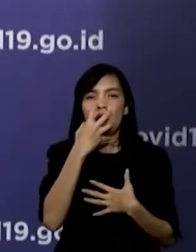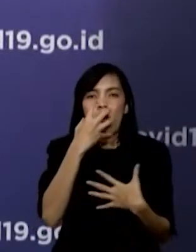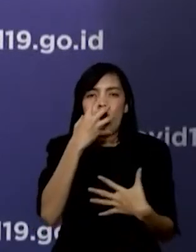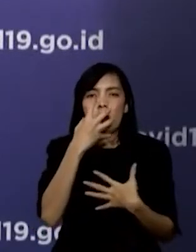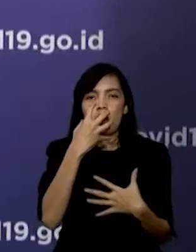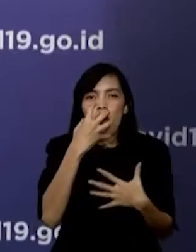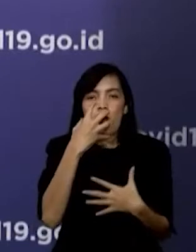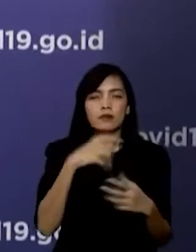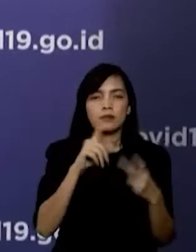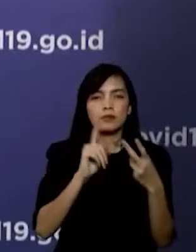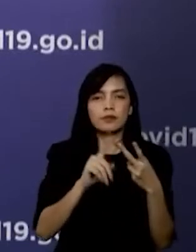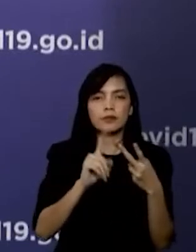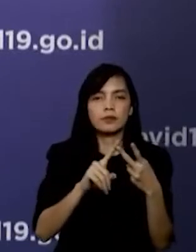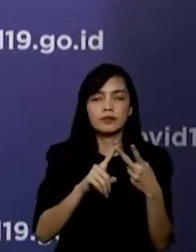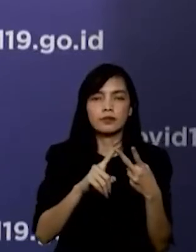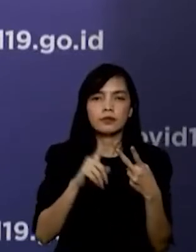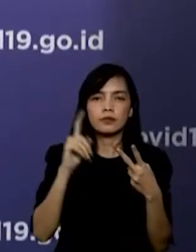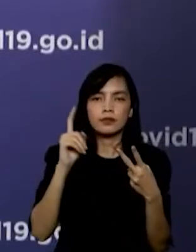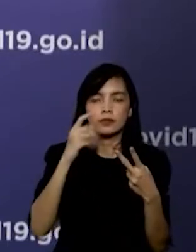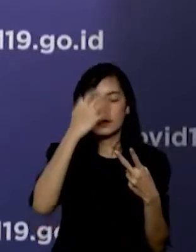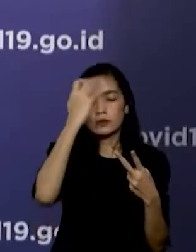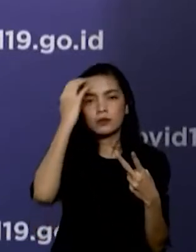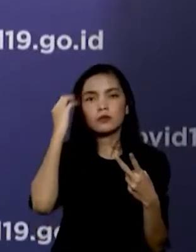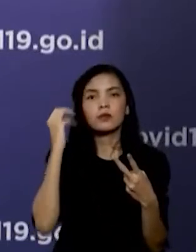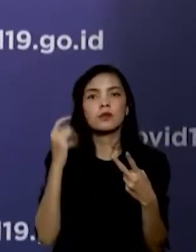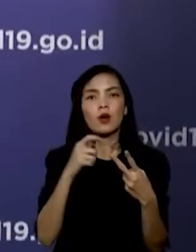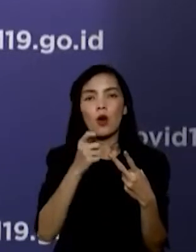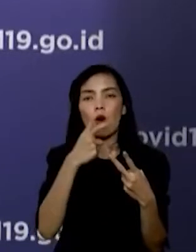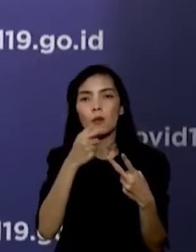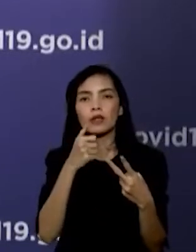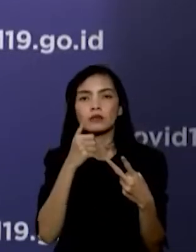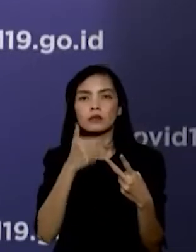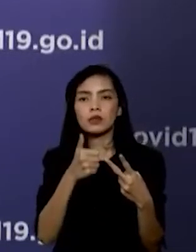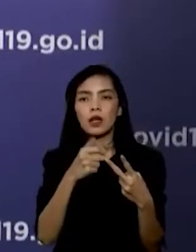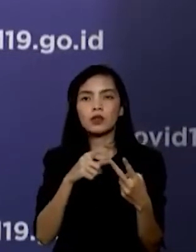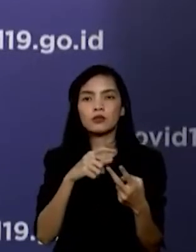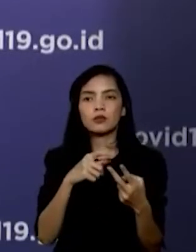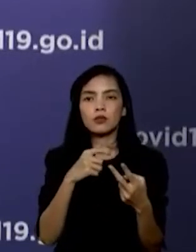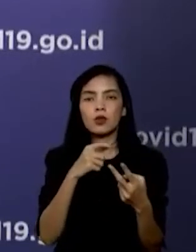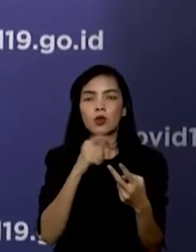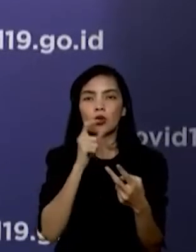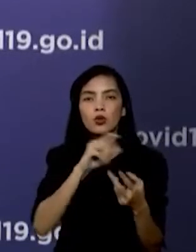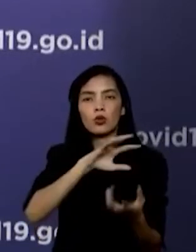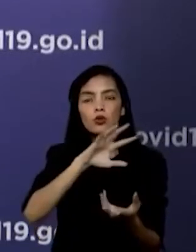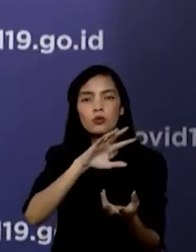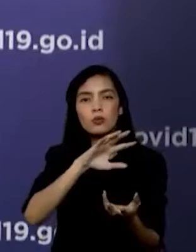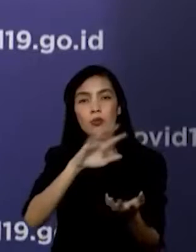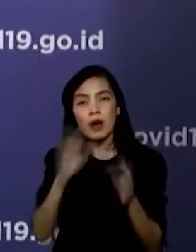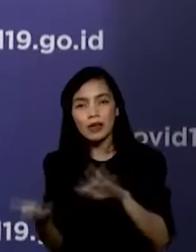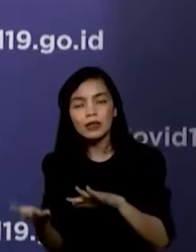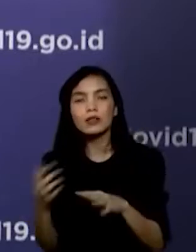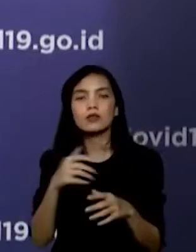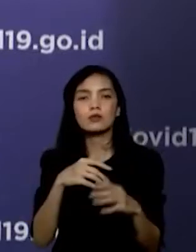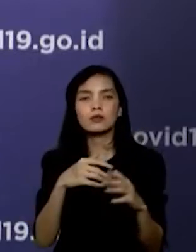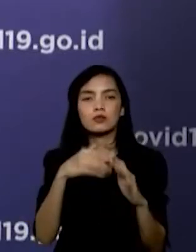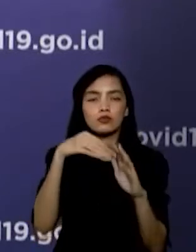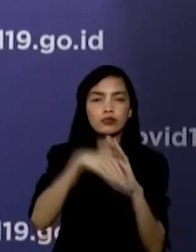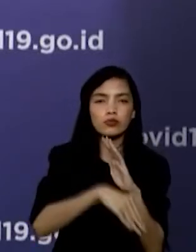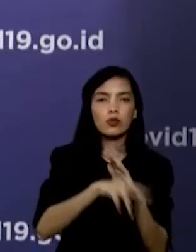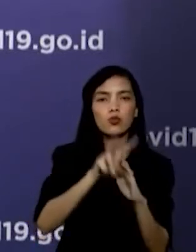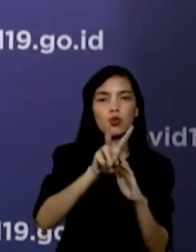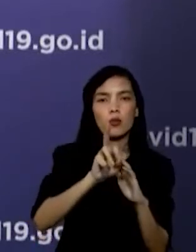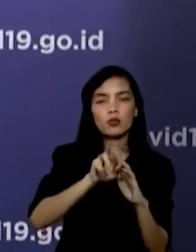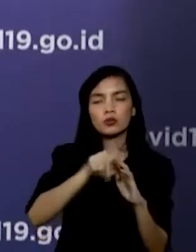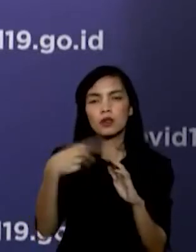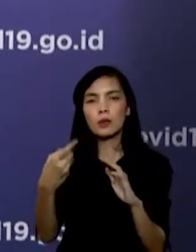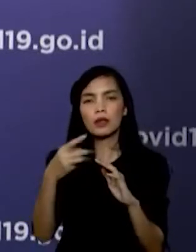pernapasan. 2. Obat ini dianjurkan karena akan mengurangi jumlah kematian sebesar 20-30% dari